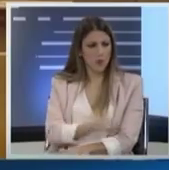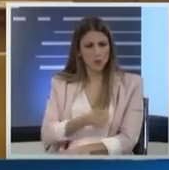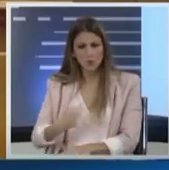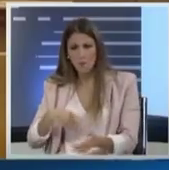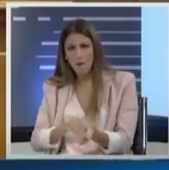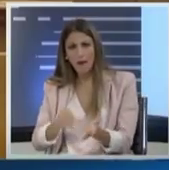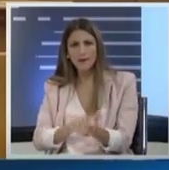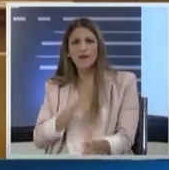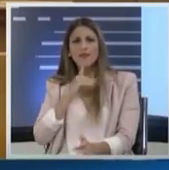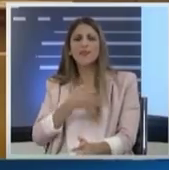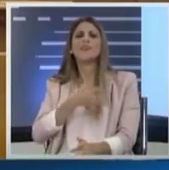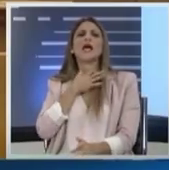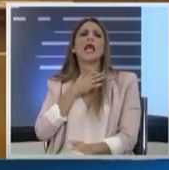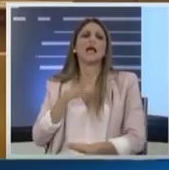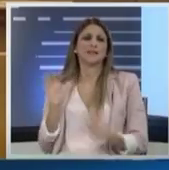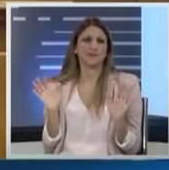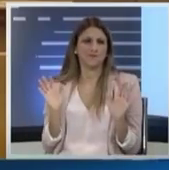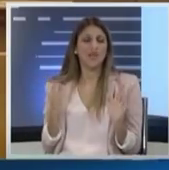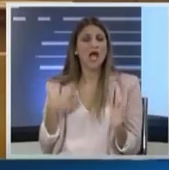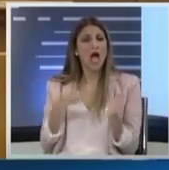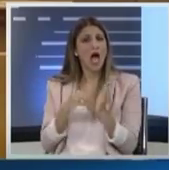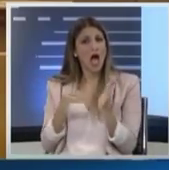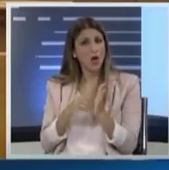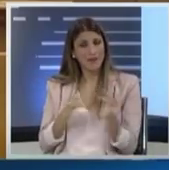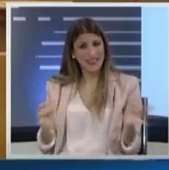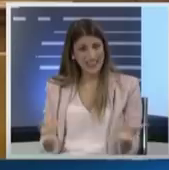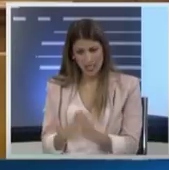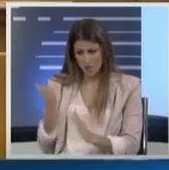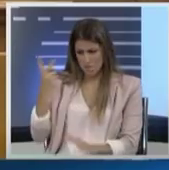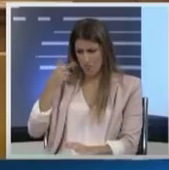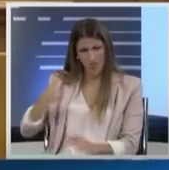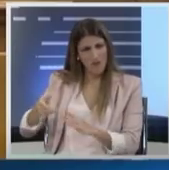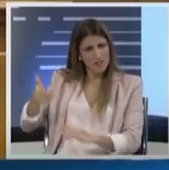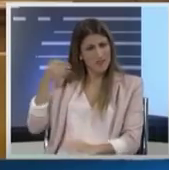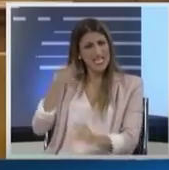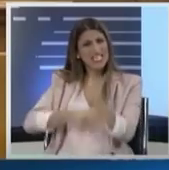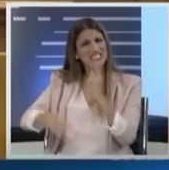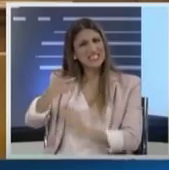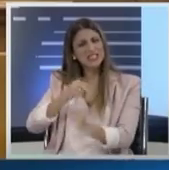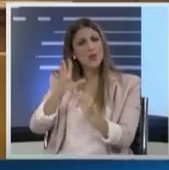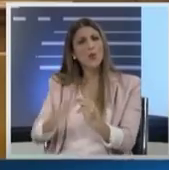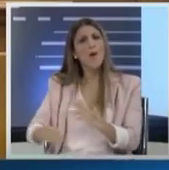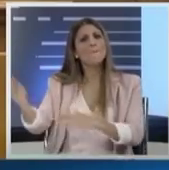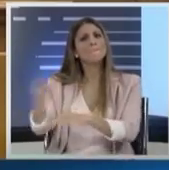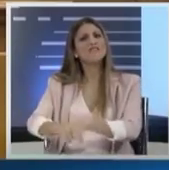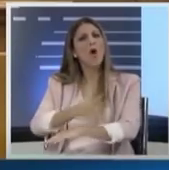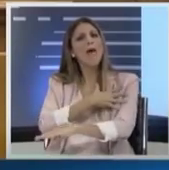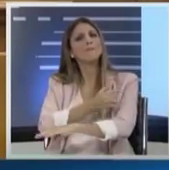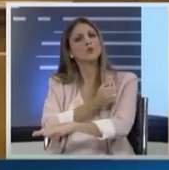άλλωστε και άλλη φορά σε αυτό εδώ το βήμα, στη συνεδρίαση για την ψήφο εμπιστοσύνης. Στην προσπάθειά σας όμως να